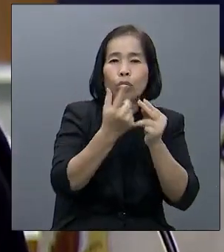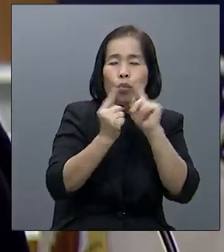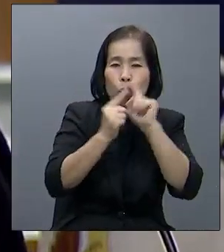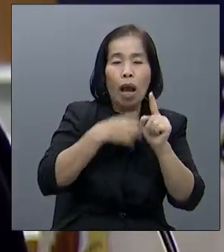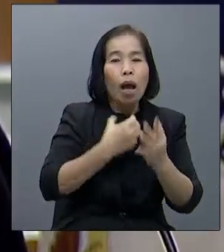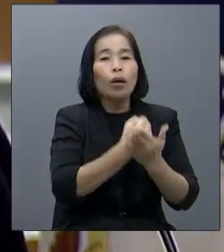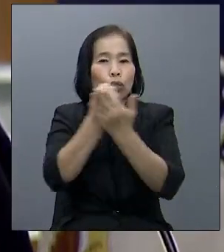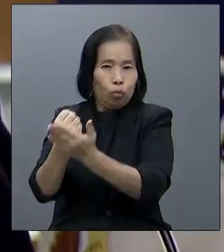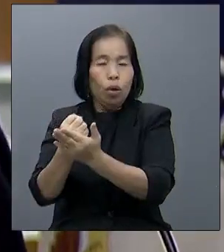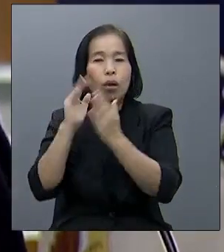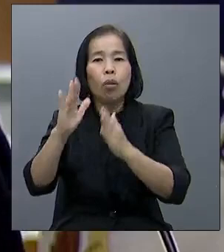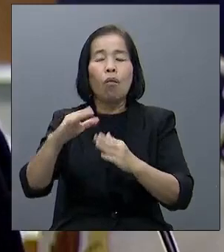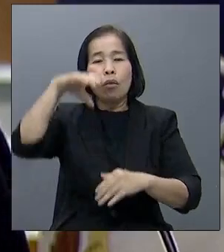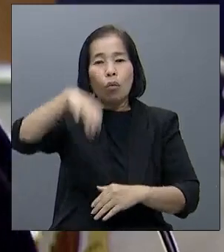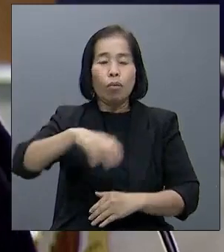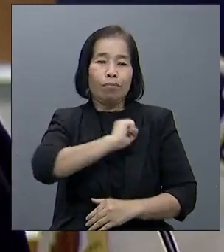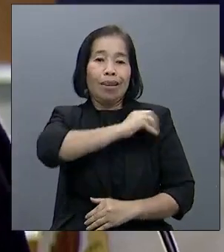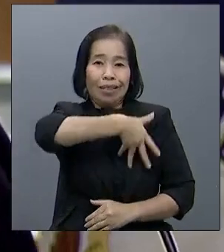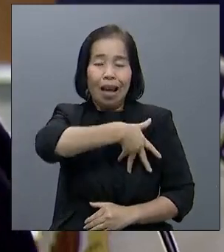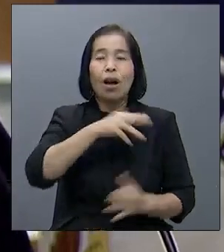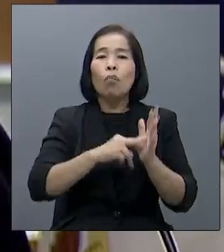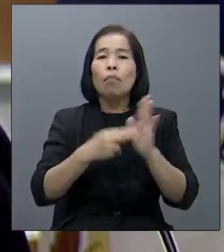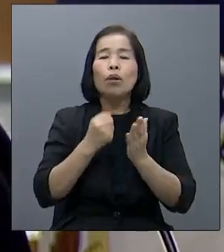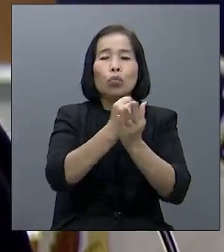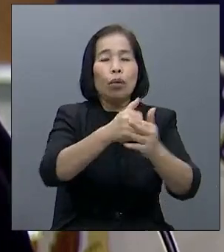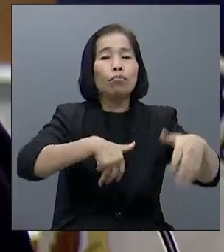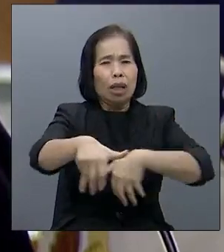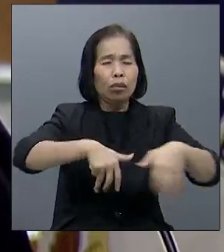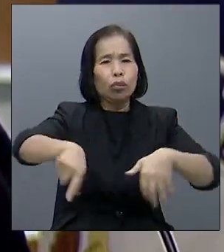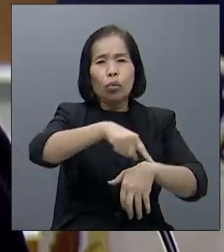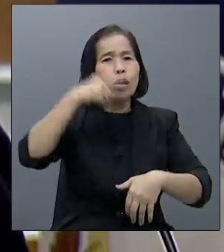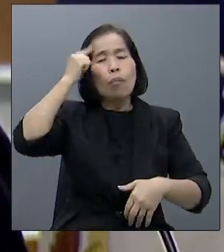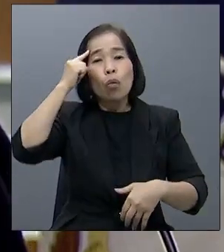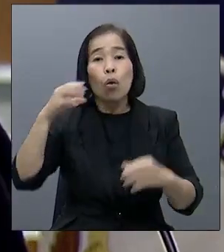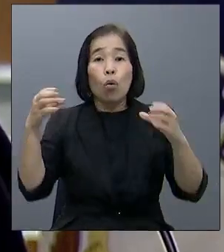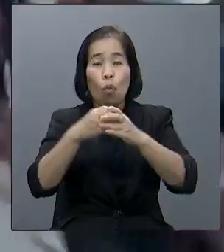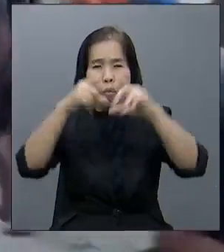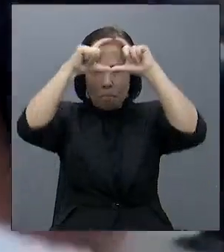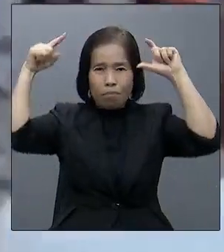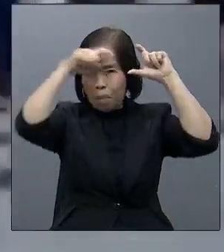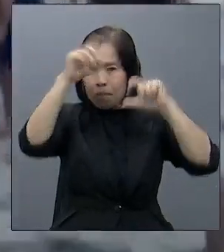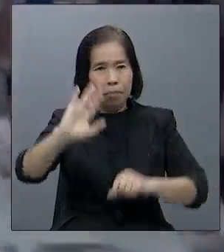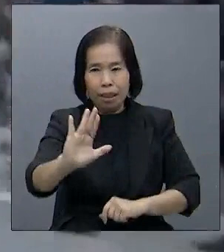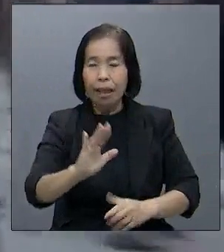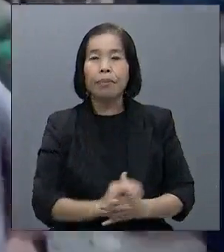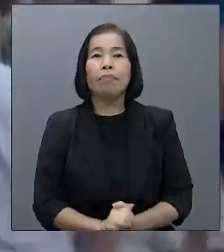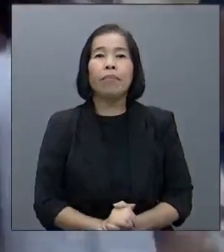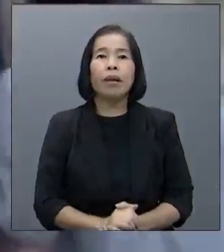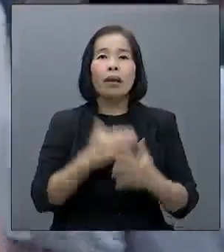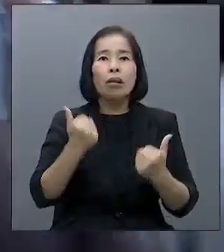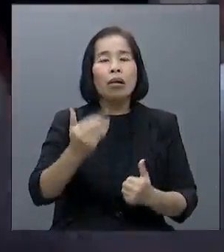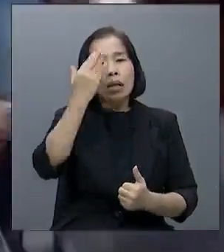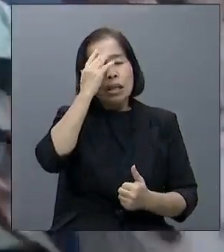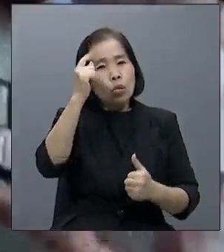มนุษยธรรมเข้าไปในกาซ่าเพื่อให้เข้าถึงประชาชนผู้บริสุทธิ์ไม่ใช่กลุ่มฮามาสรัฐบาลอิสราเอลกังวลในประเด็นนี้